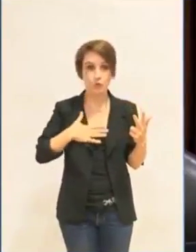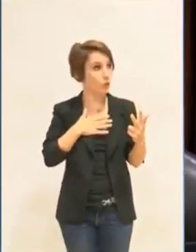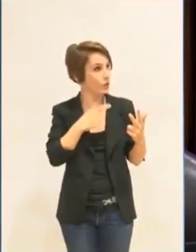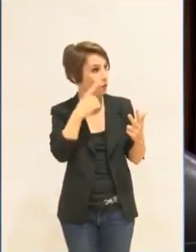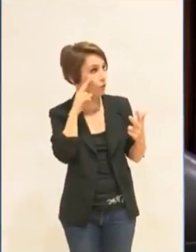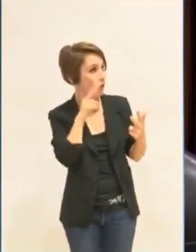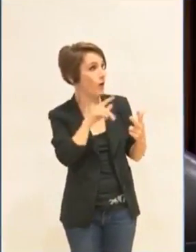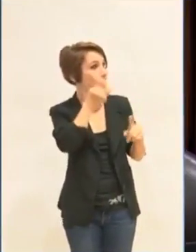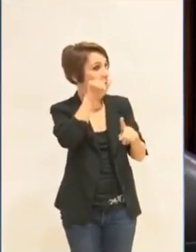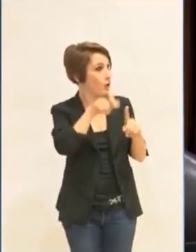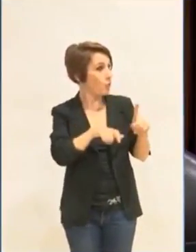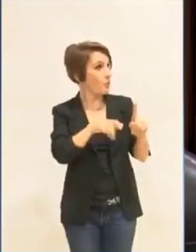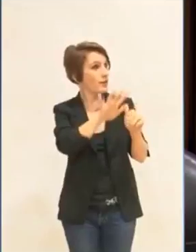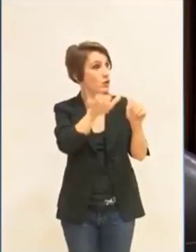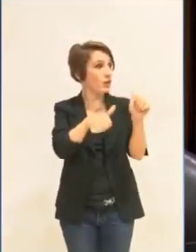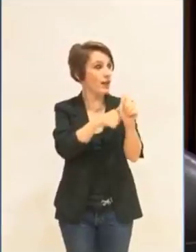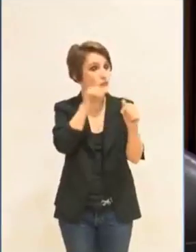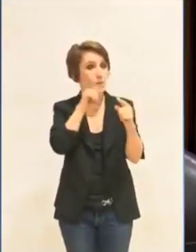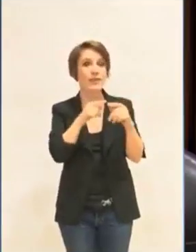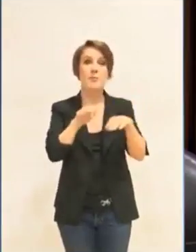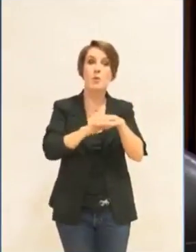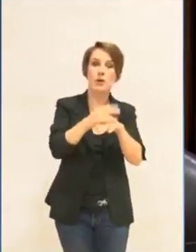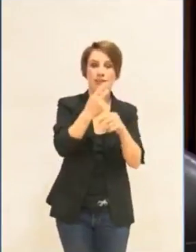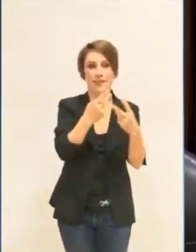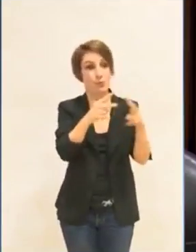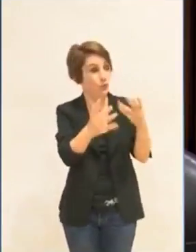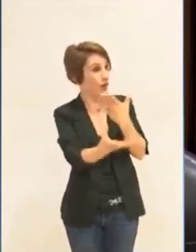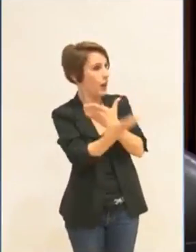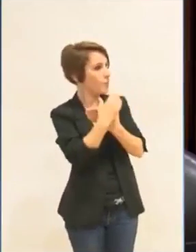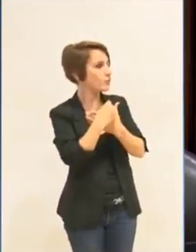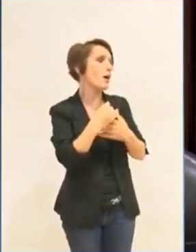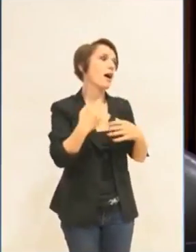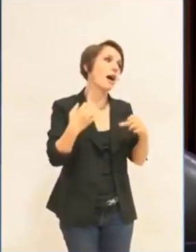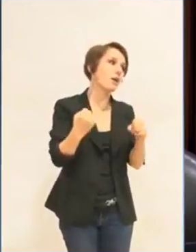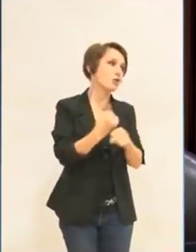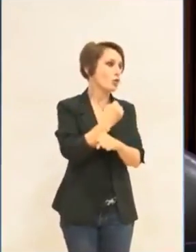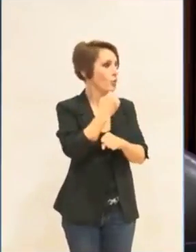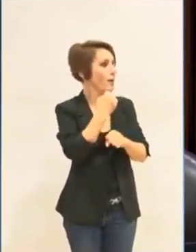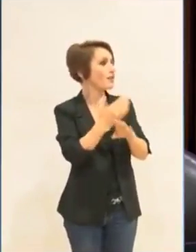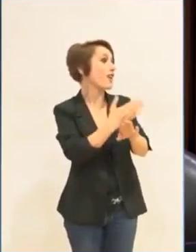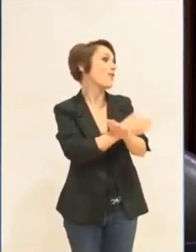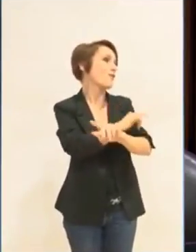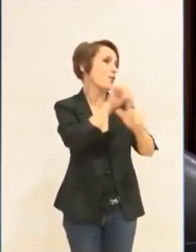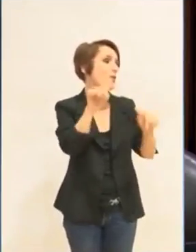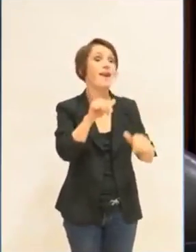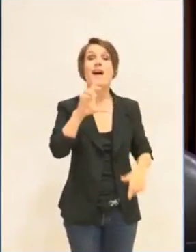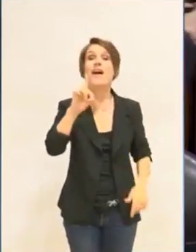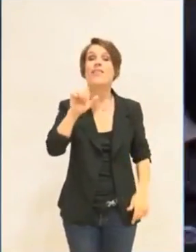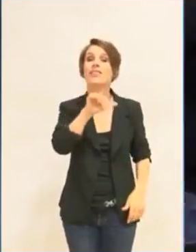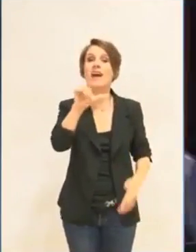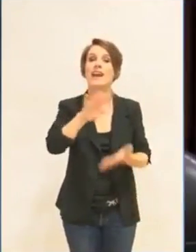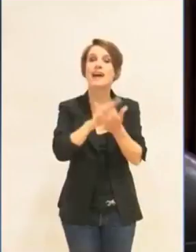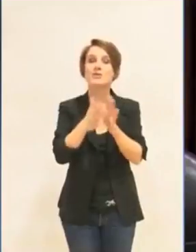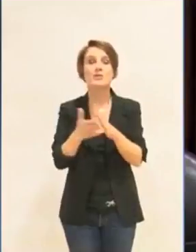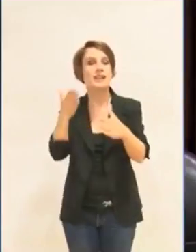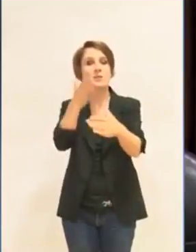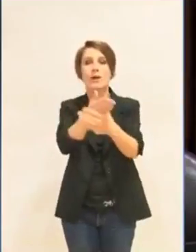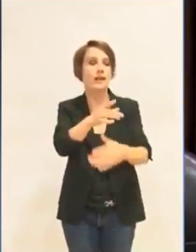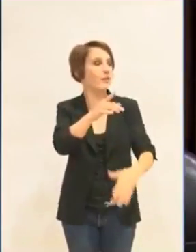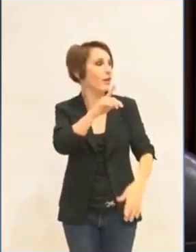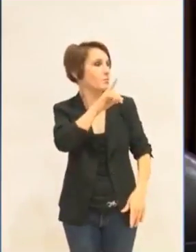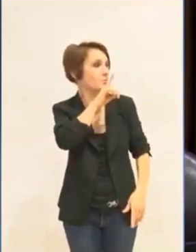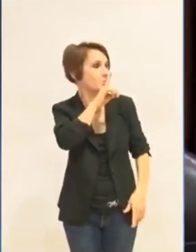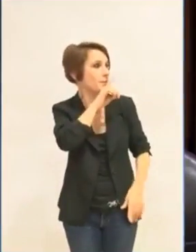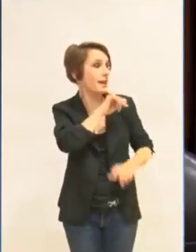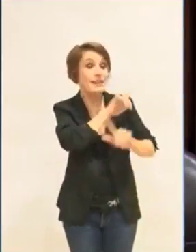au final parce qu'elle a quand même manqué l'intervention du DAL, elle n'a pas pu présenter la dernière délibération, elle